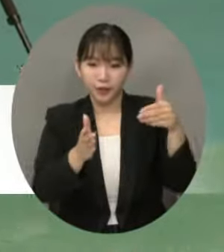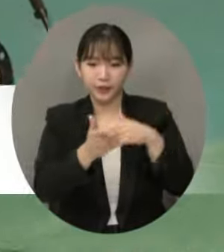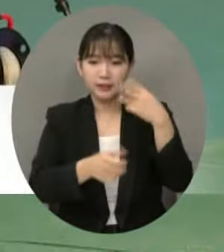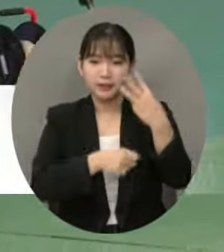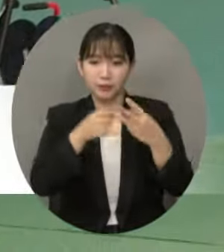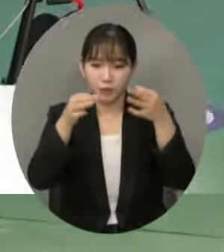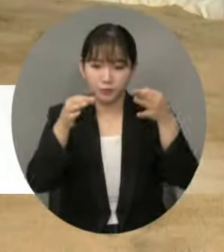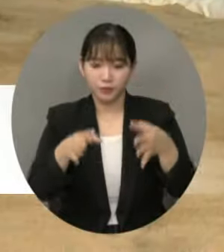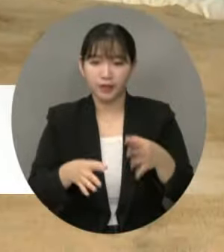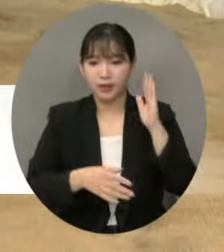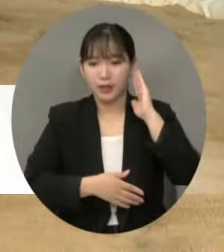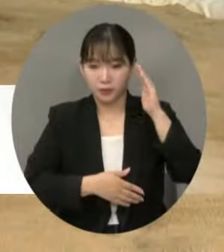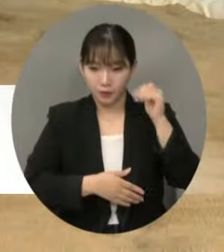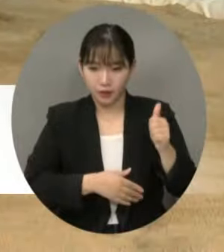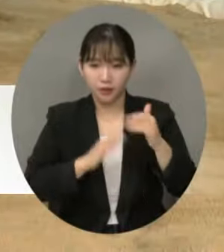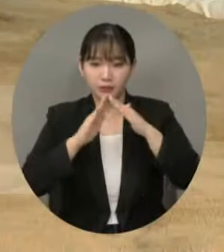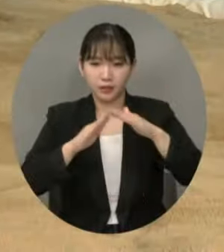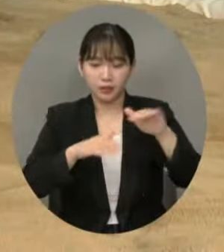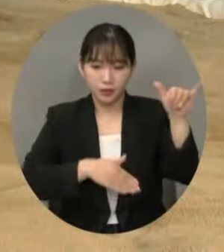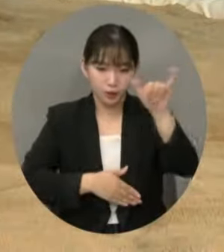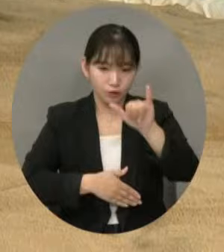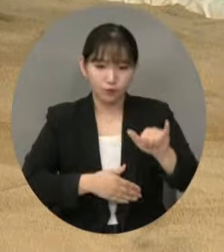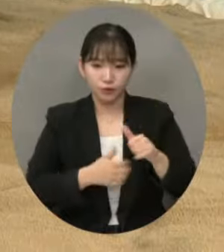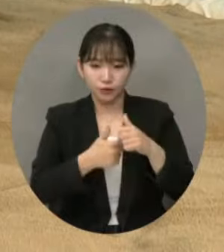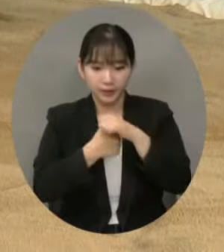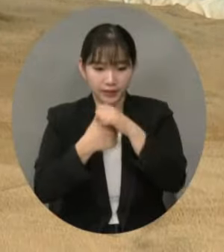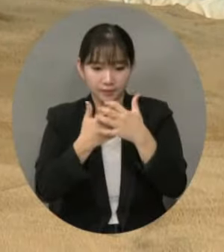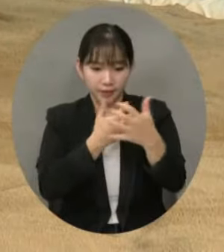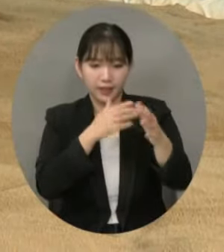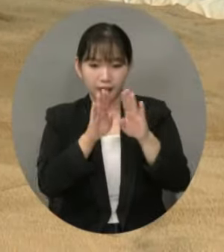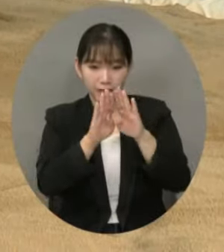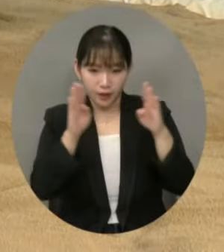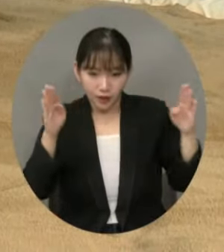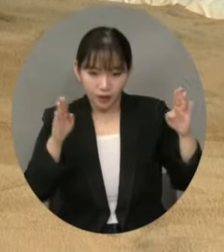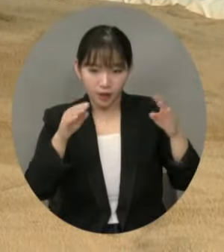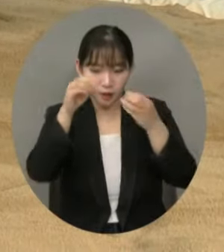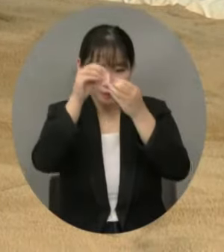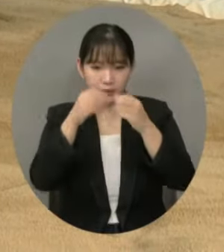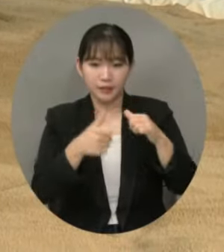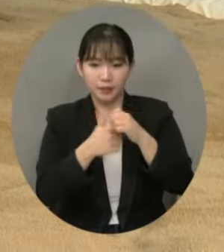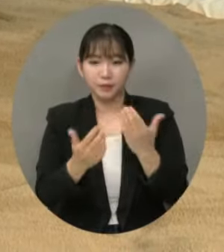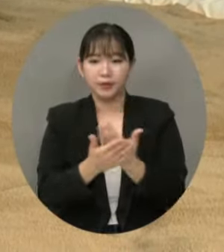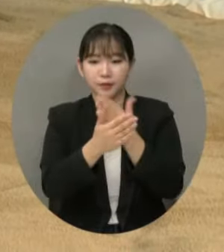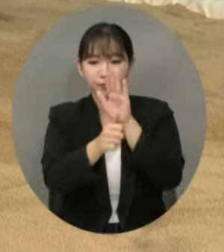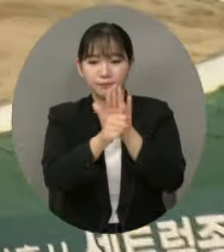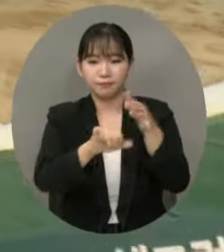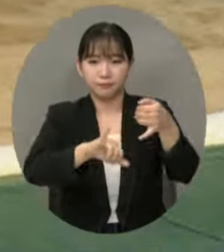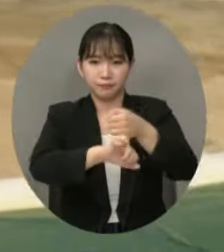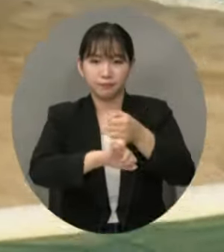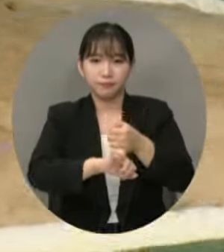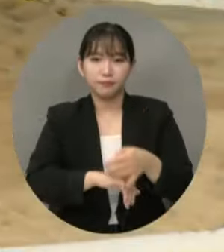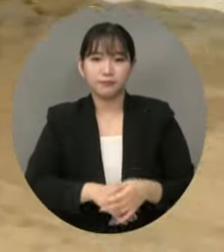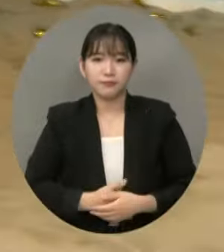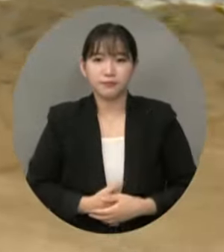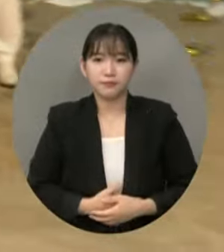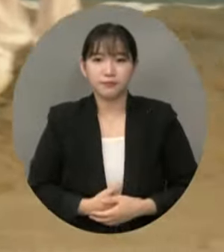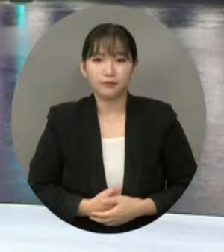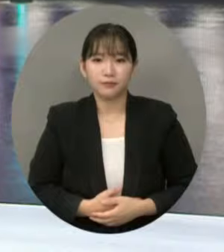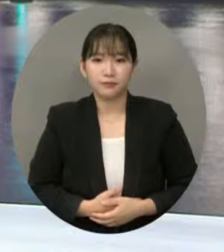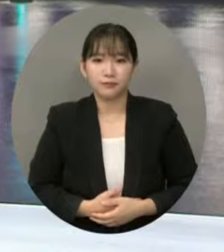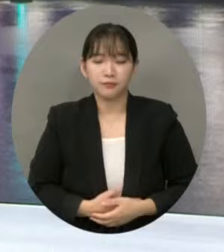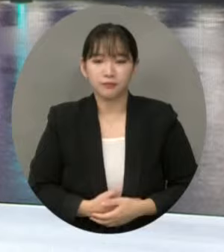3년 동안 대통령계 전국 장사 씨름 대회를 열어 민속 씨름 발전에 협력하기로 했습니다.